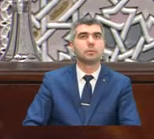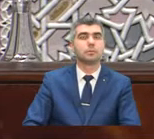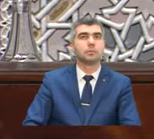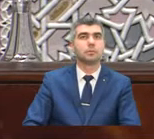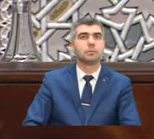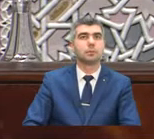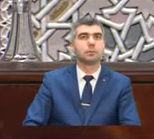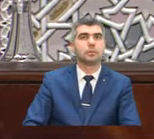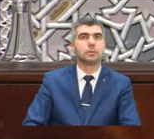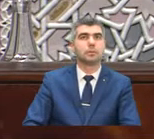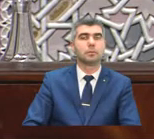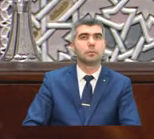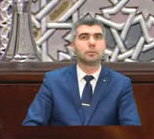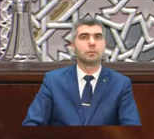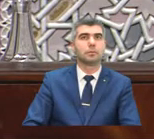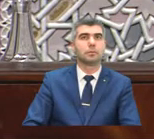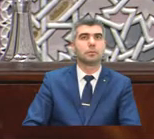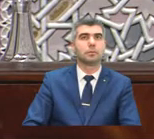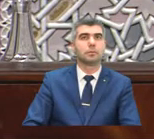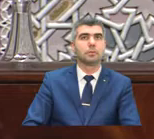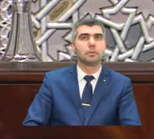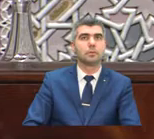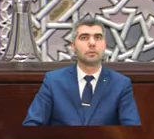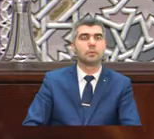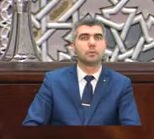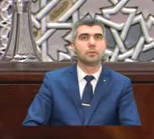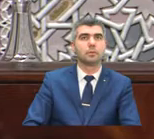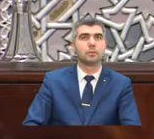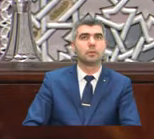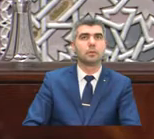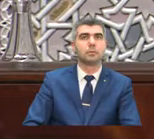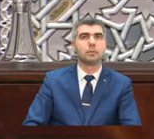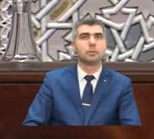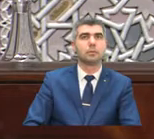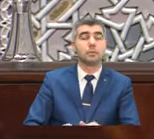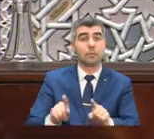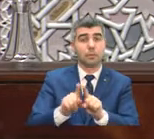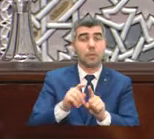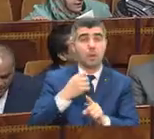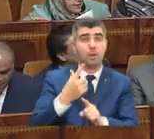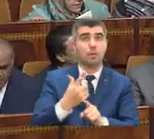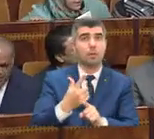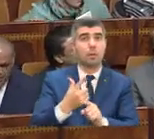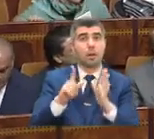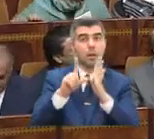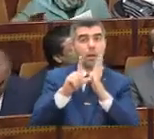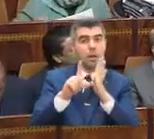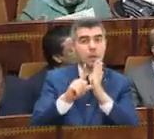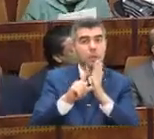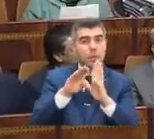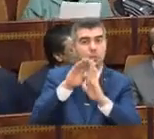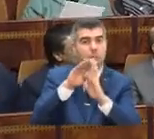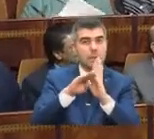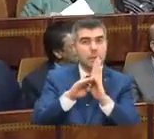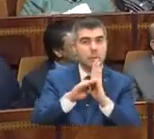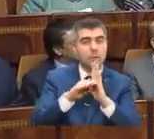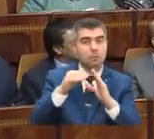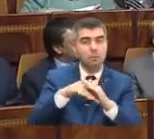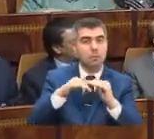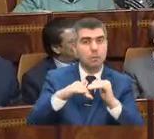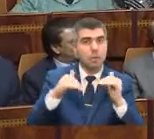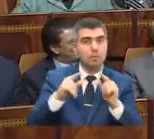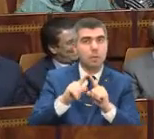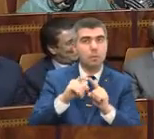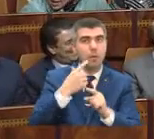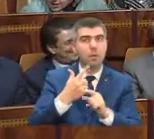نظام عند السيد رئيس نقطة نظام. يجب الاحتكام إلى النظام الداخلي. السيد الوزير ماشي قصير باش ينوب